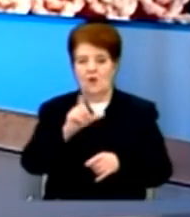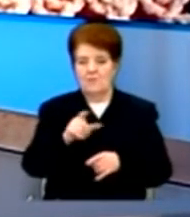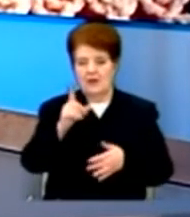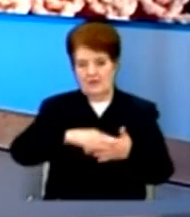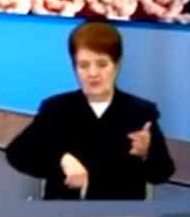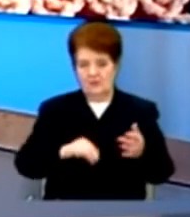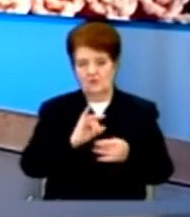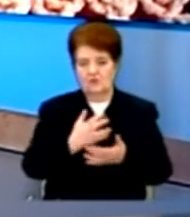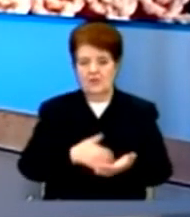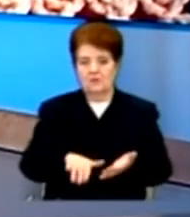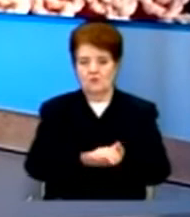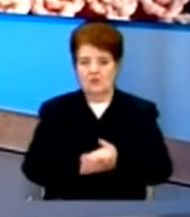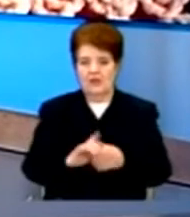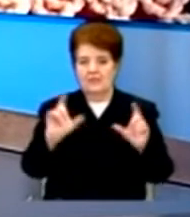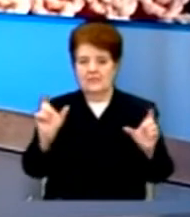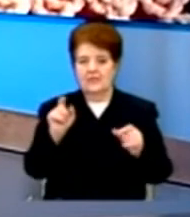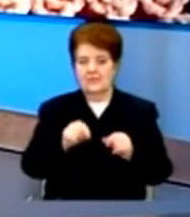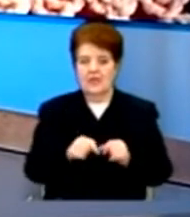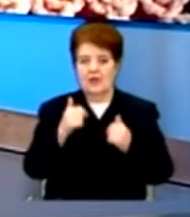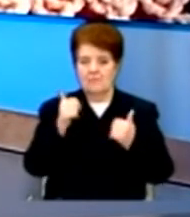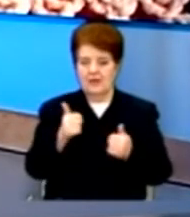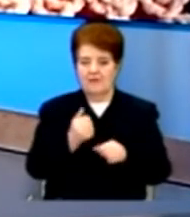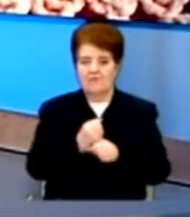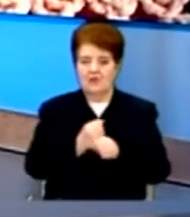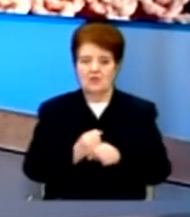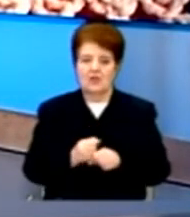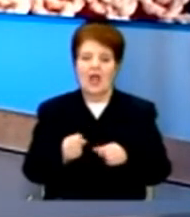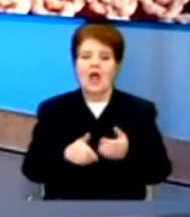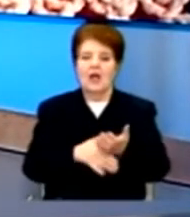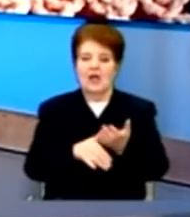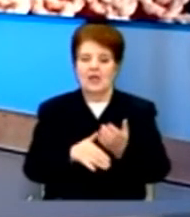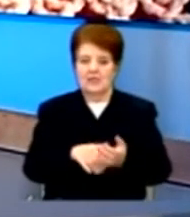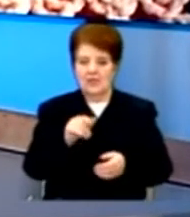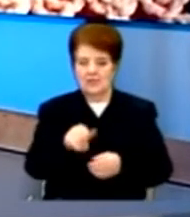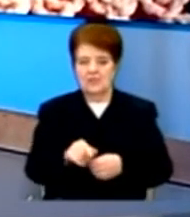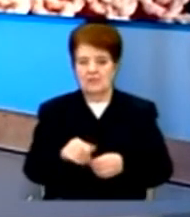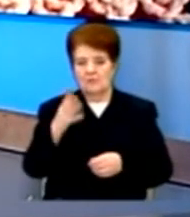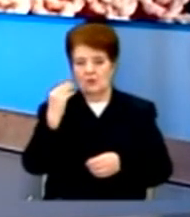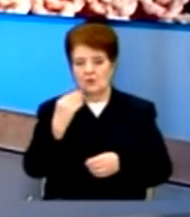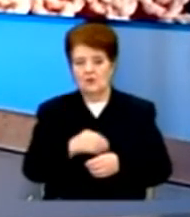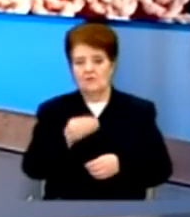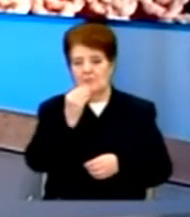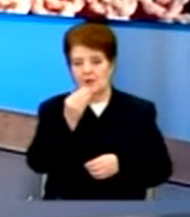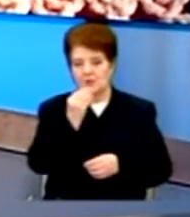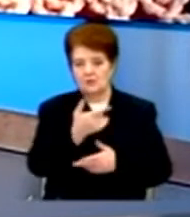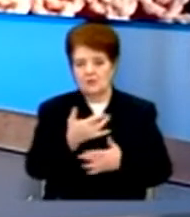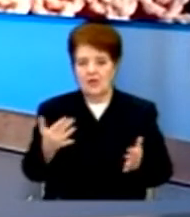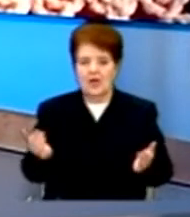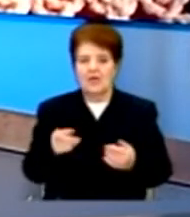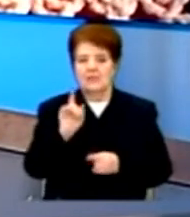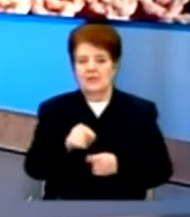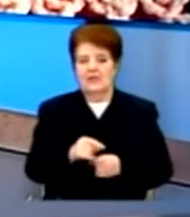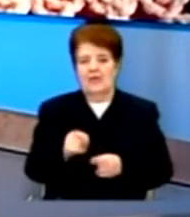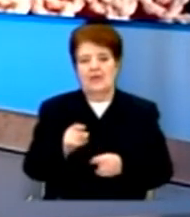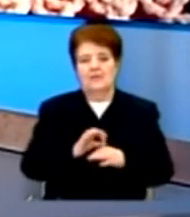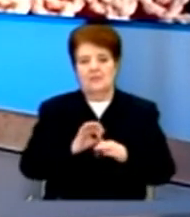și asociației de binefacere Caritas Moldova. Weekendul trecut, voluntari au reușit să adune 8 tone de produse alimentare, care vor ajunge de sărbători